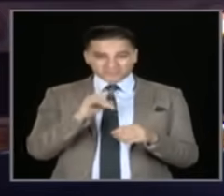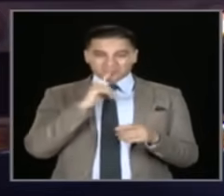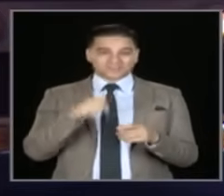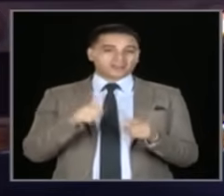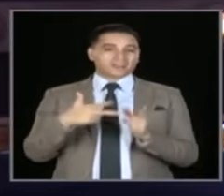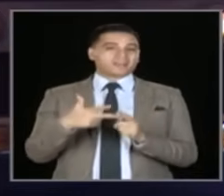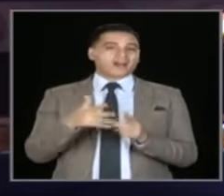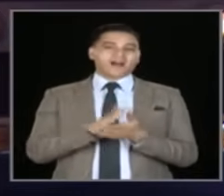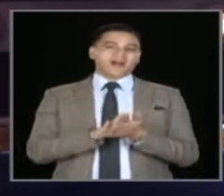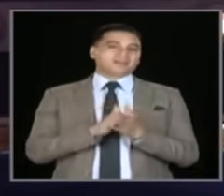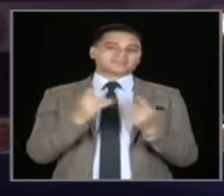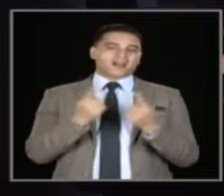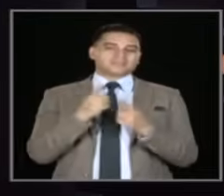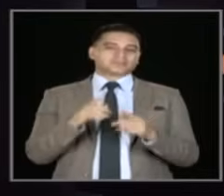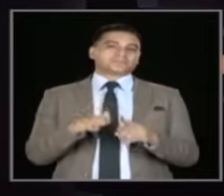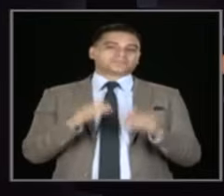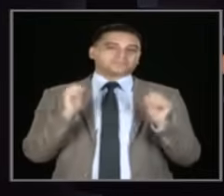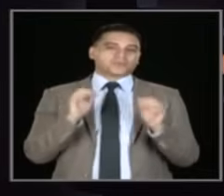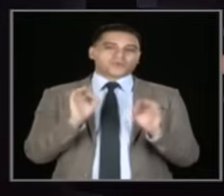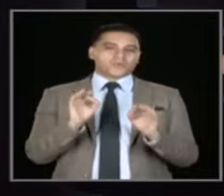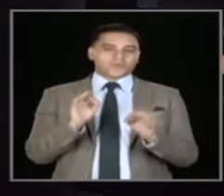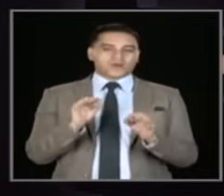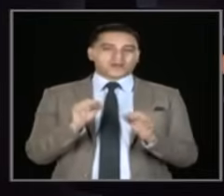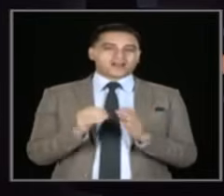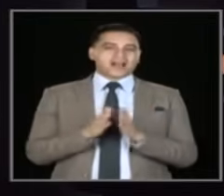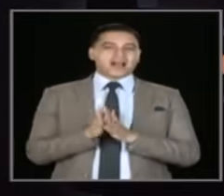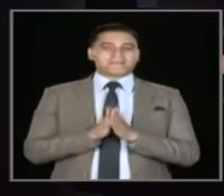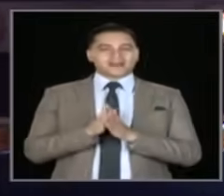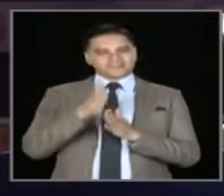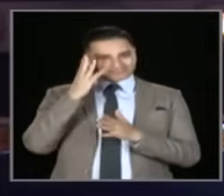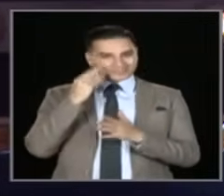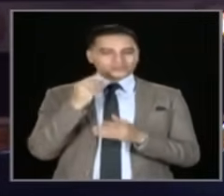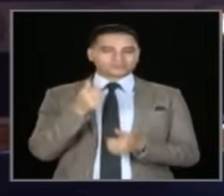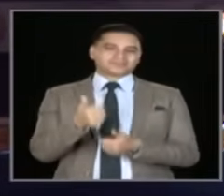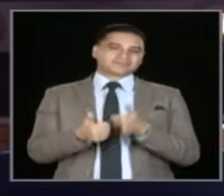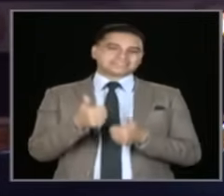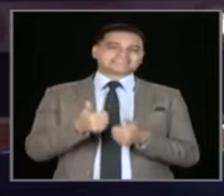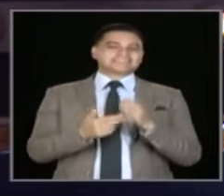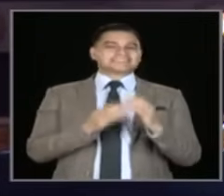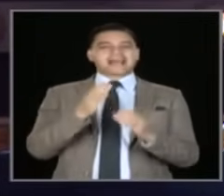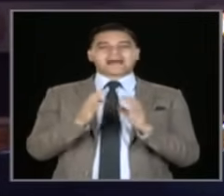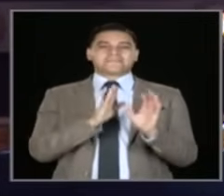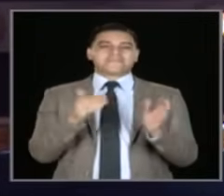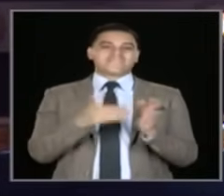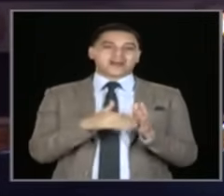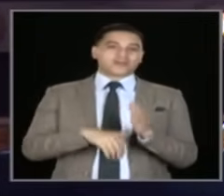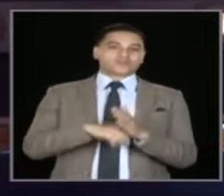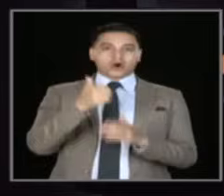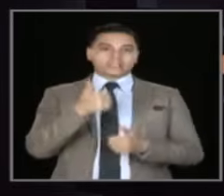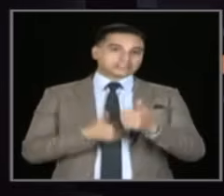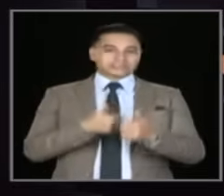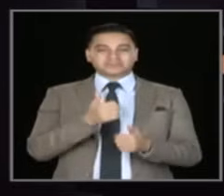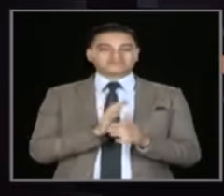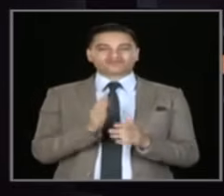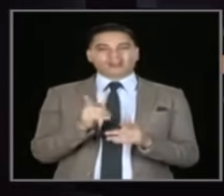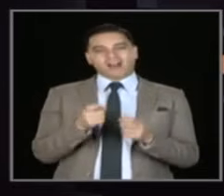بقى بالذات مفيش أي رهبة، أنتوا النهاردة جايين تنبسطوا. خلاص ده آخر مباراة ليكوا في الموسم